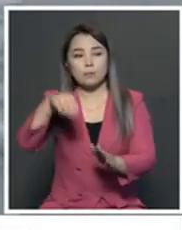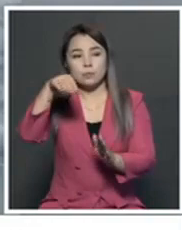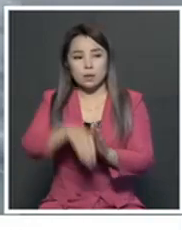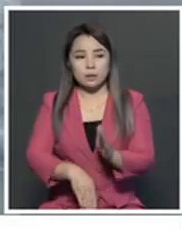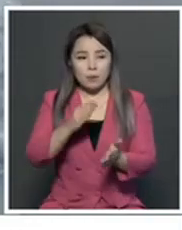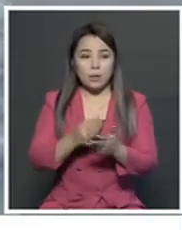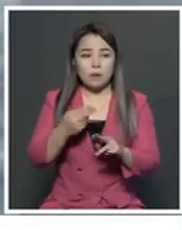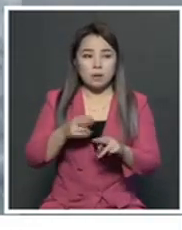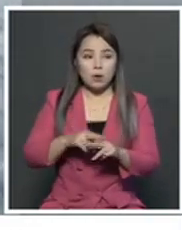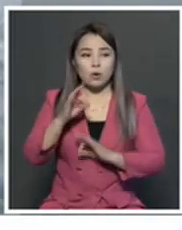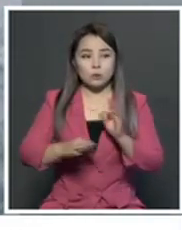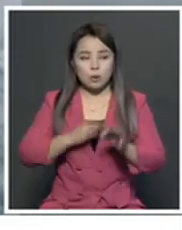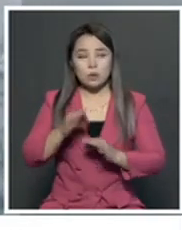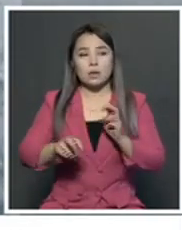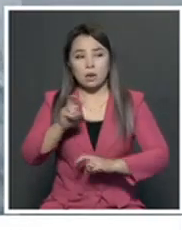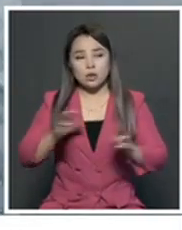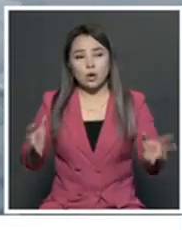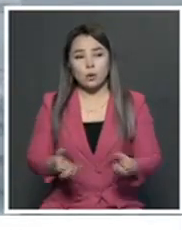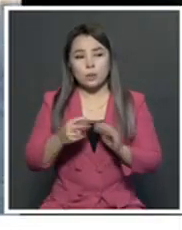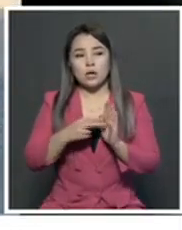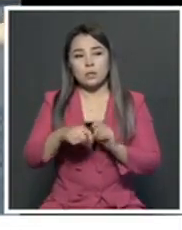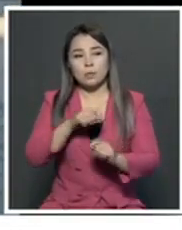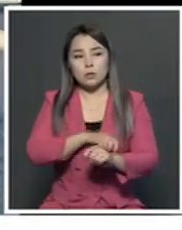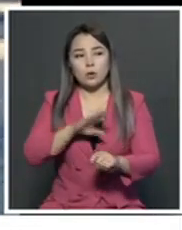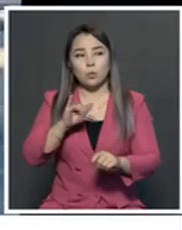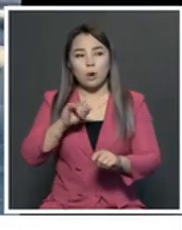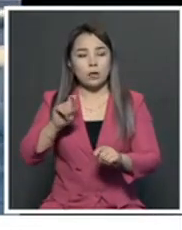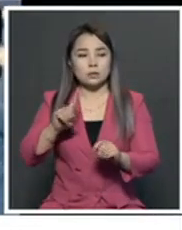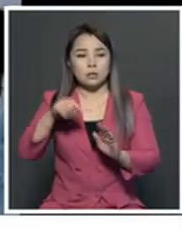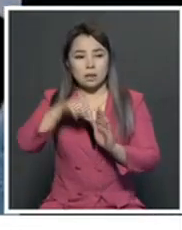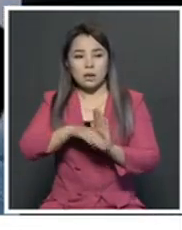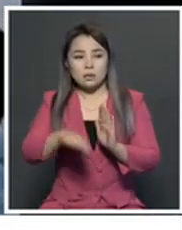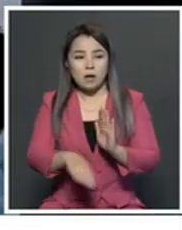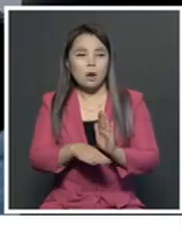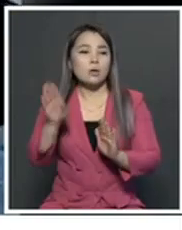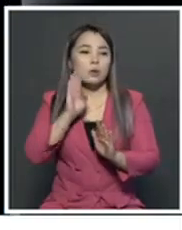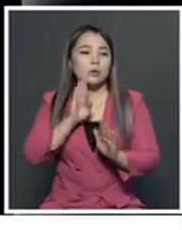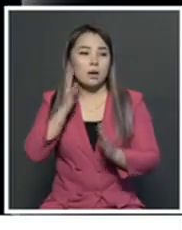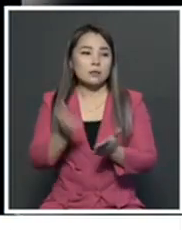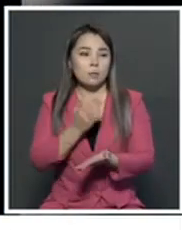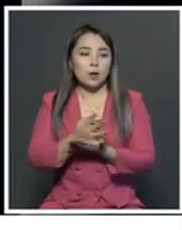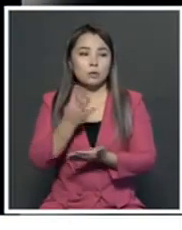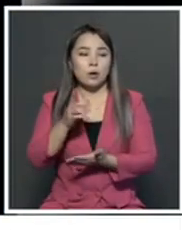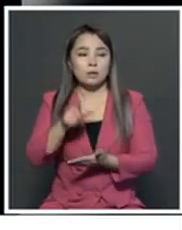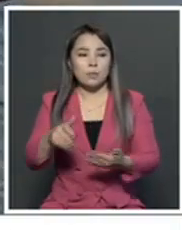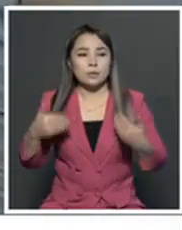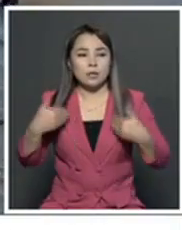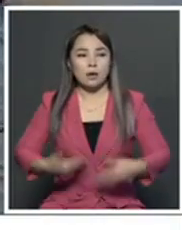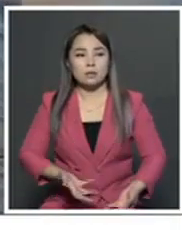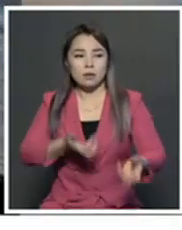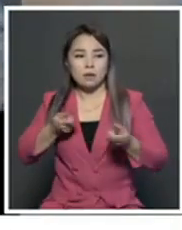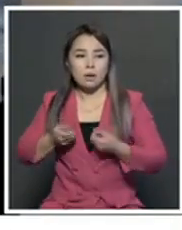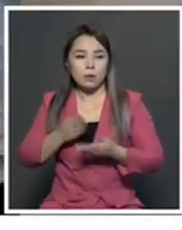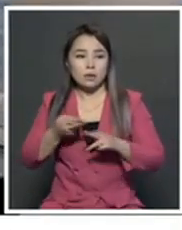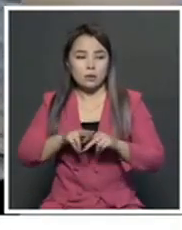батқан. Құтқарушылар тәулік бойы іздестіріп 7 метр тереңдікте жатқан УАЗ көлігін бүгін таңертең тапты. Сүңгуірлер су түбінен 4 адамның мәйітін шығарды. Қайтыс